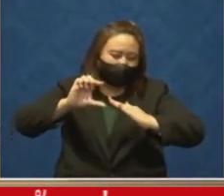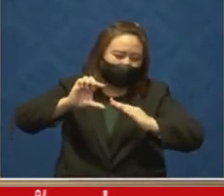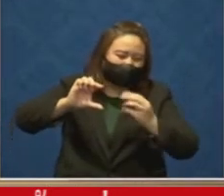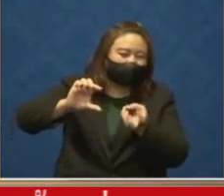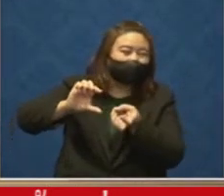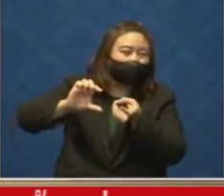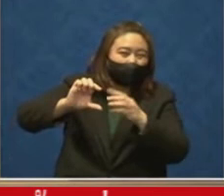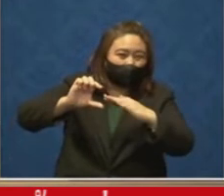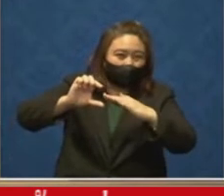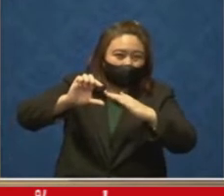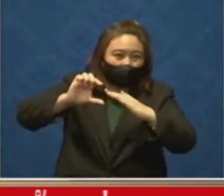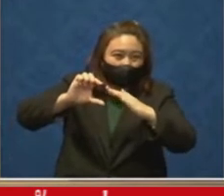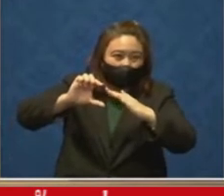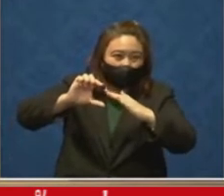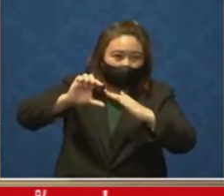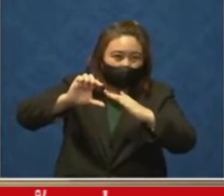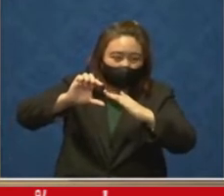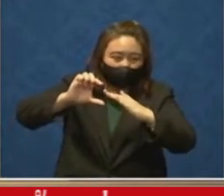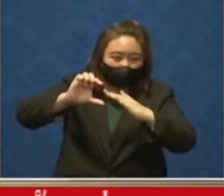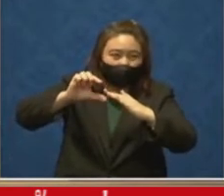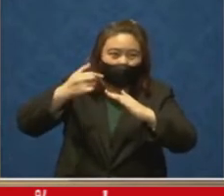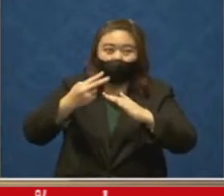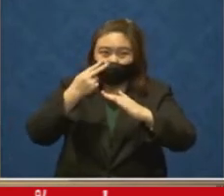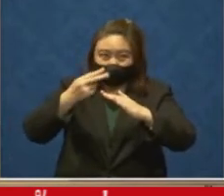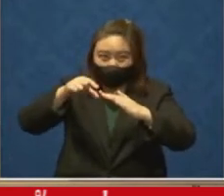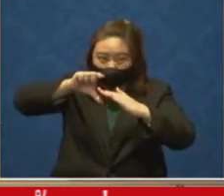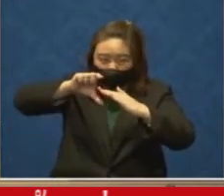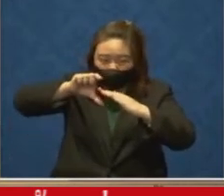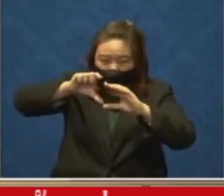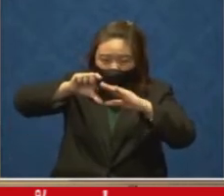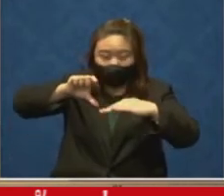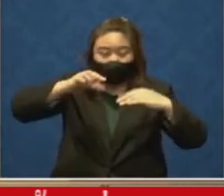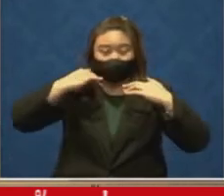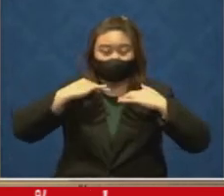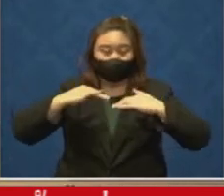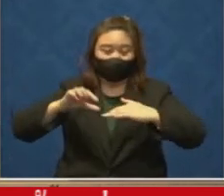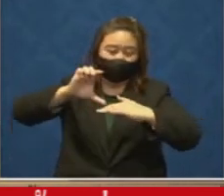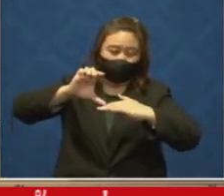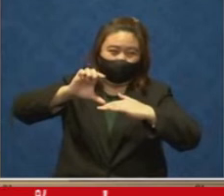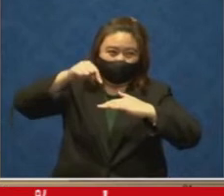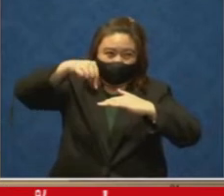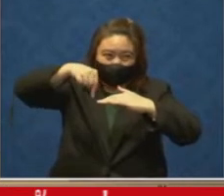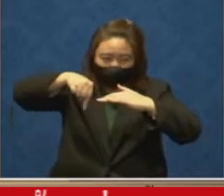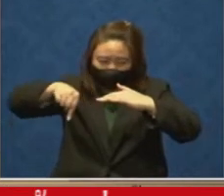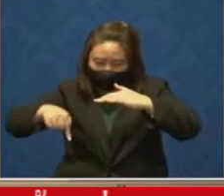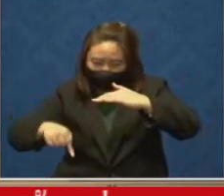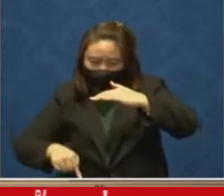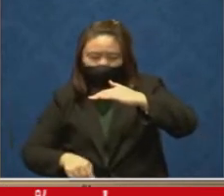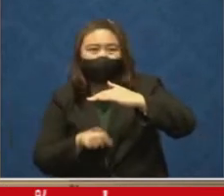เรื่องน้มเขียวต่อลงมาที่ผมบอกวเปลี่ยนมารเกอร์กลายเป็ว่ามันจะ